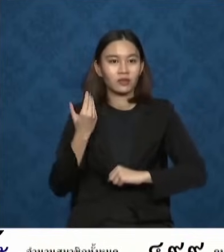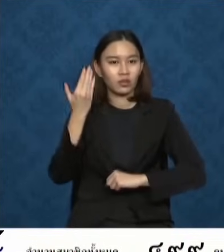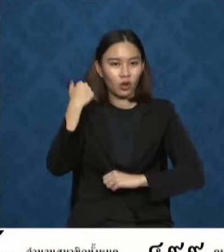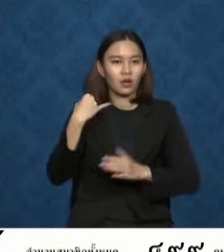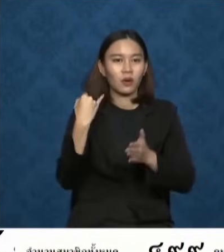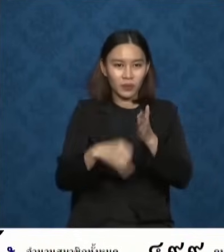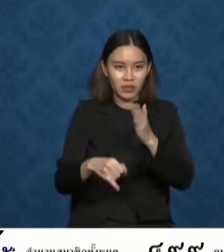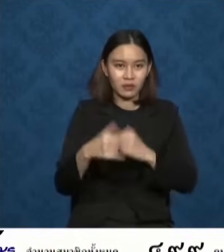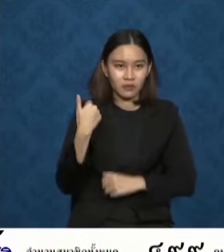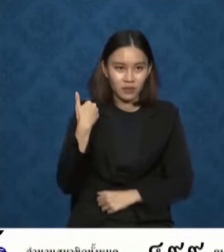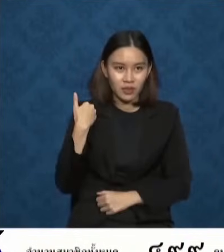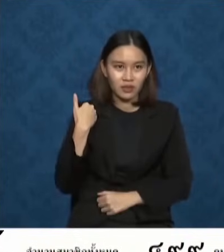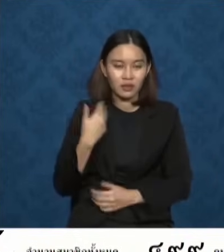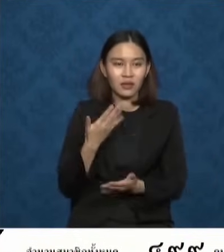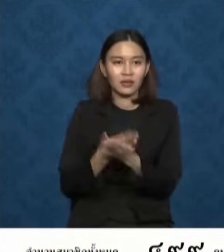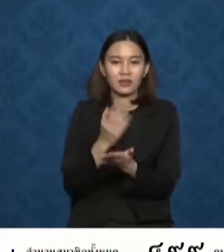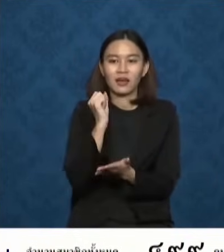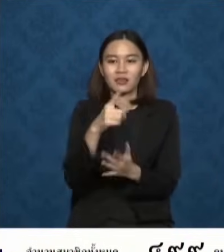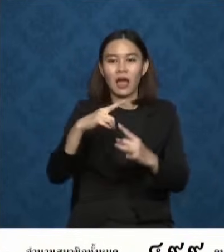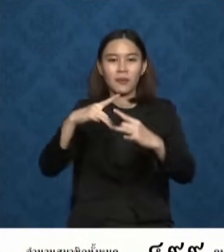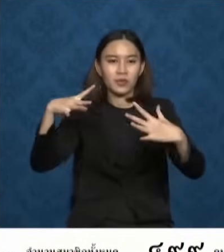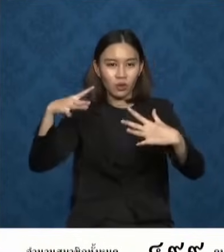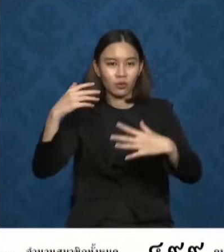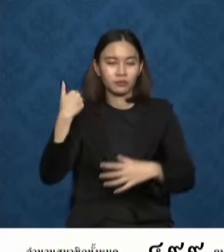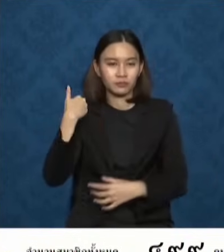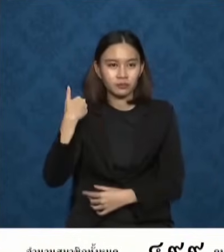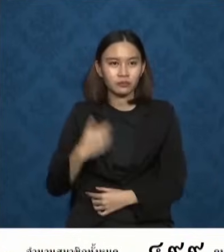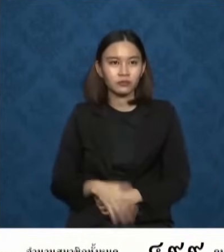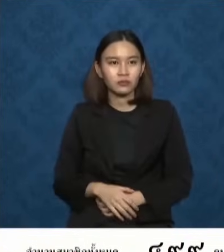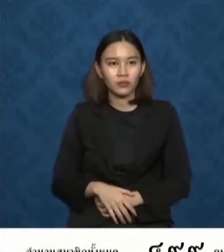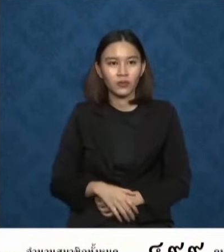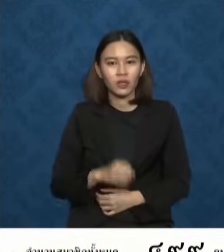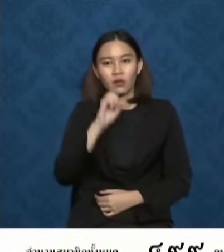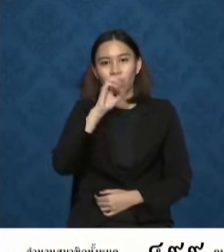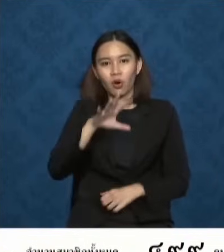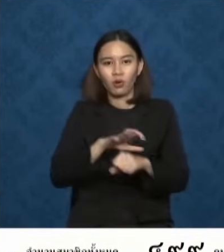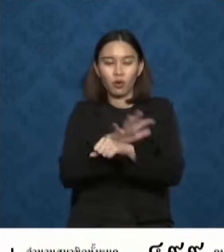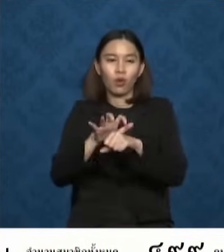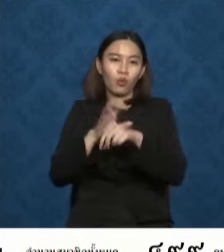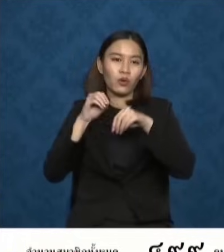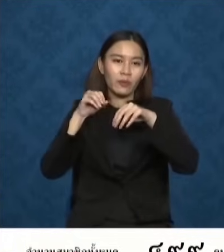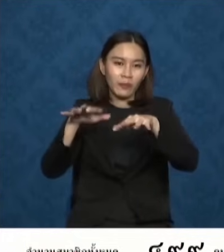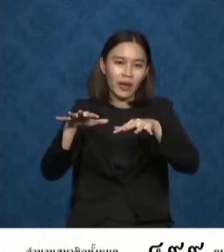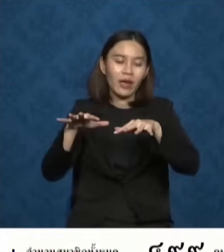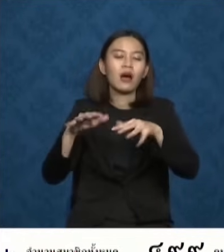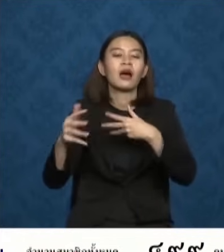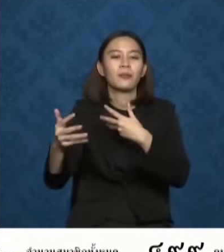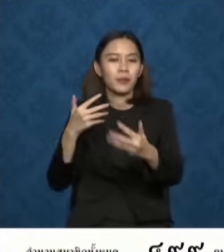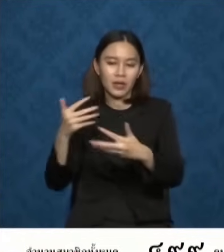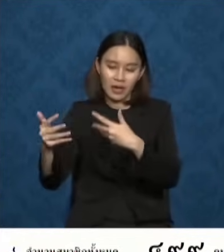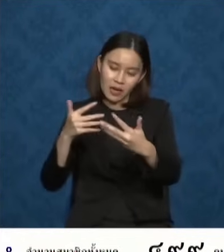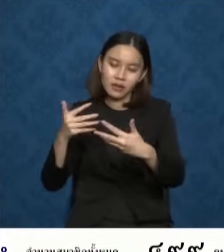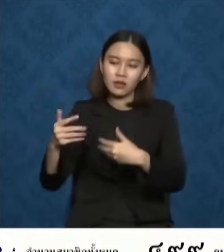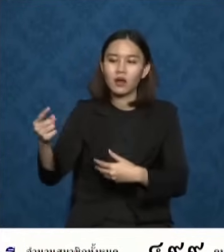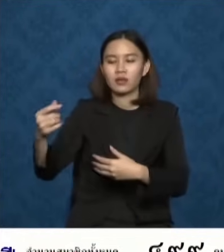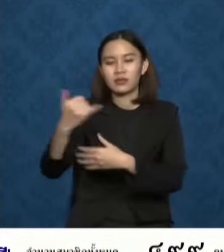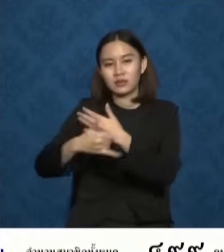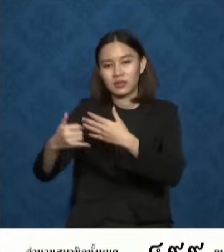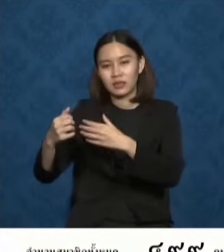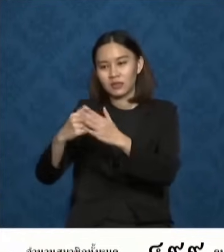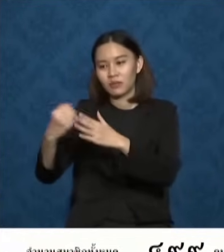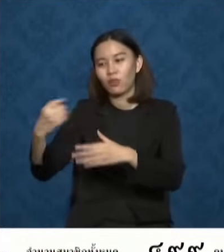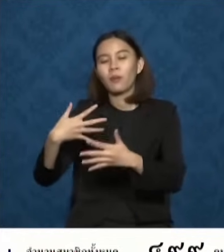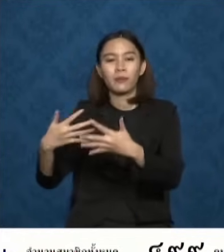นะเราก็จ่ายเงินไม่ตรงนะเราอ้างเรื่องโควิดนะเขาก็อนุโลมให้นะเพราะนั้นเราเค